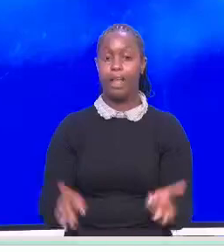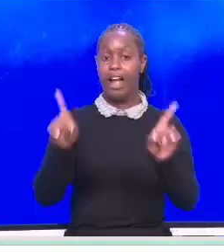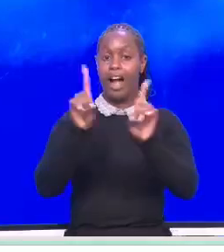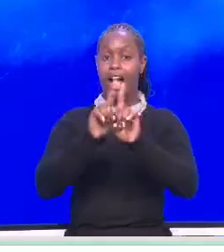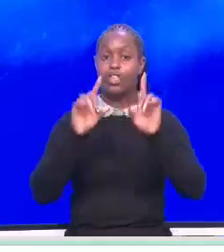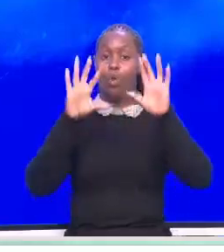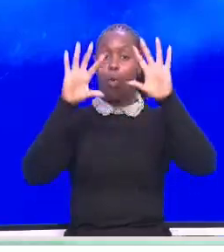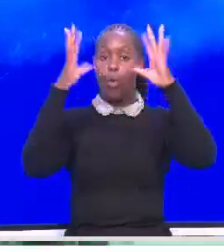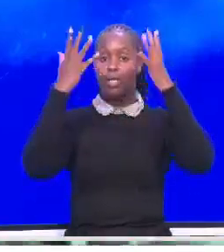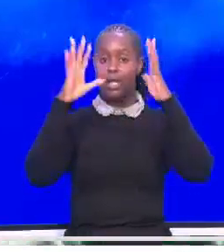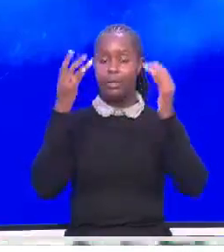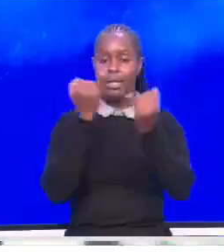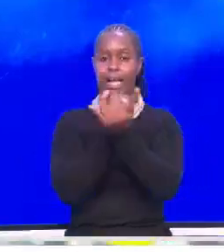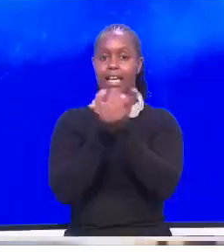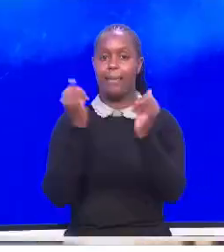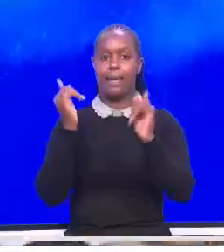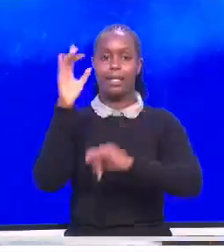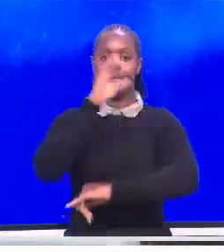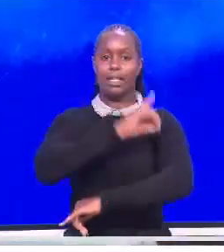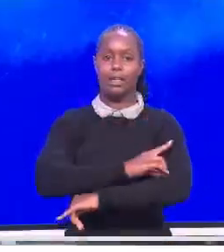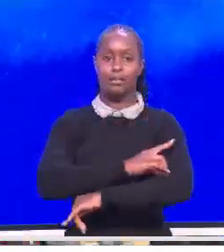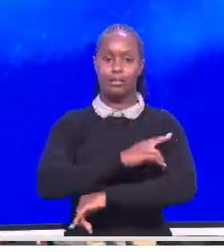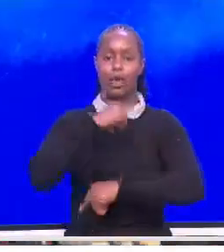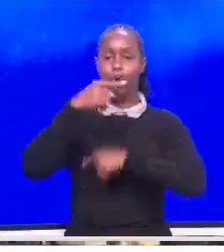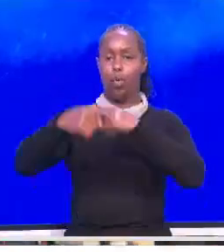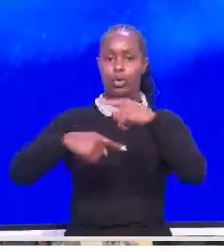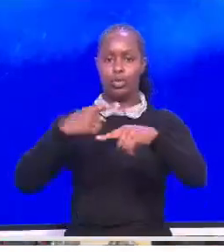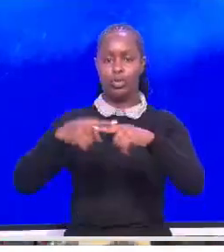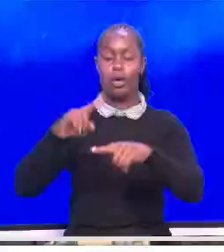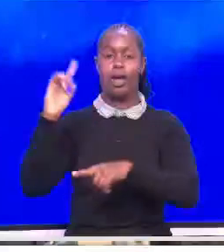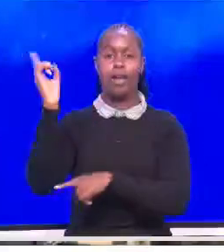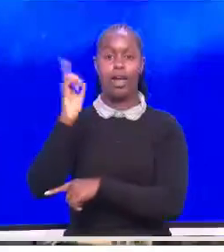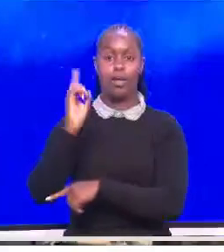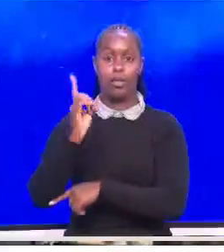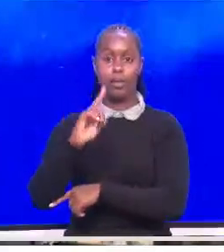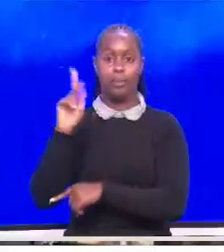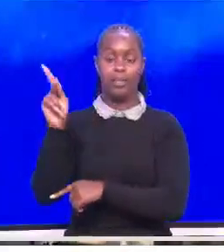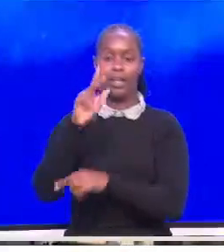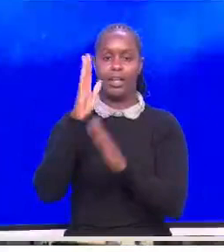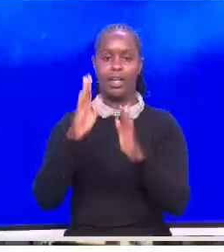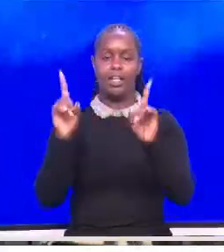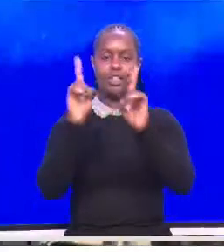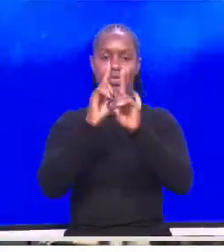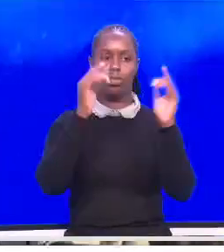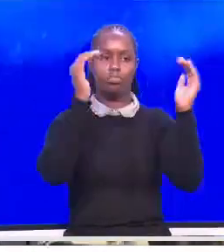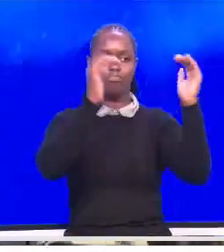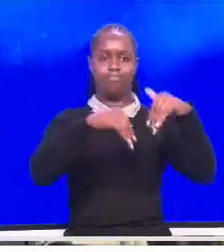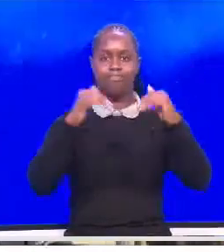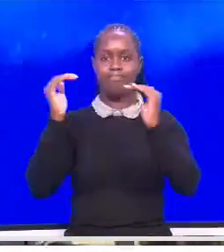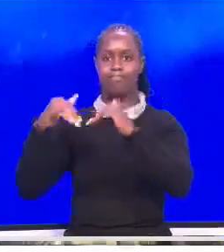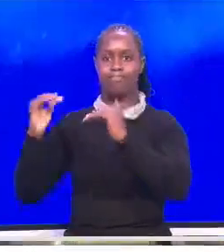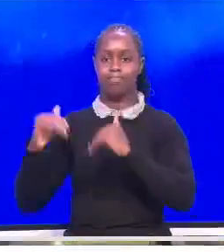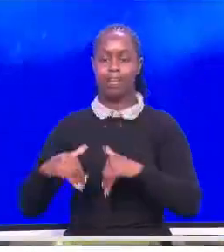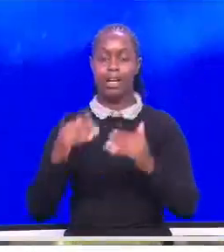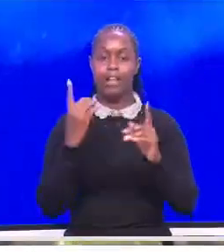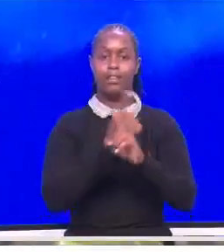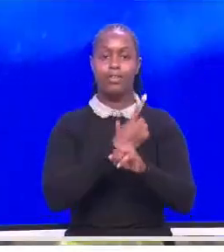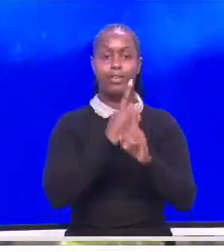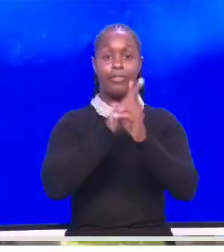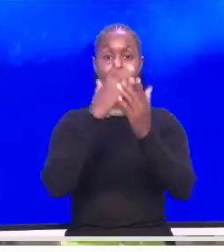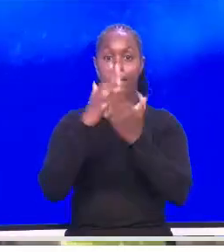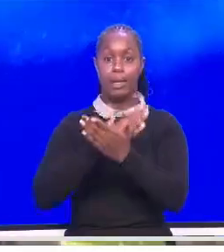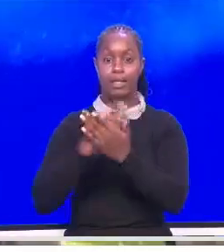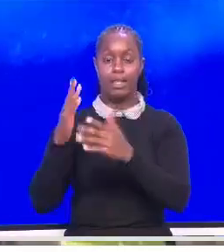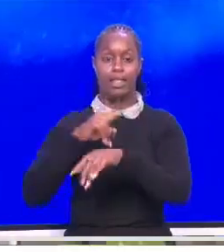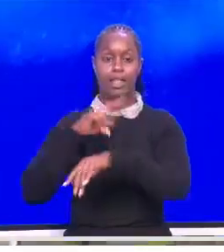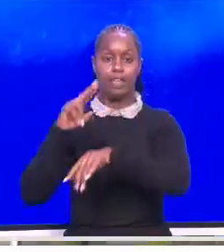ya siku ya Jamhuri yakiendelea kwenye uga wa Uhuru, Wakenya walikusanyika katika maeneo tofauti tofauti nchini kwa